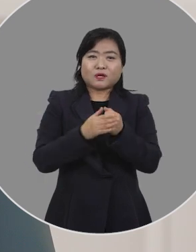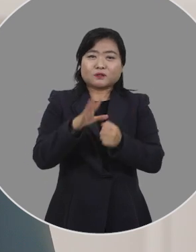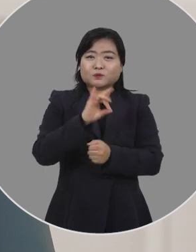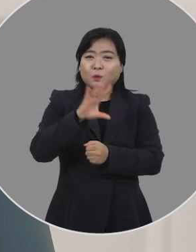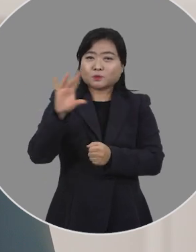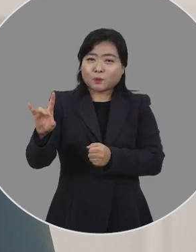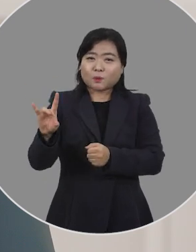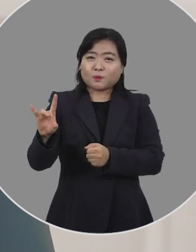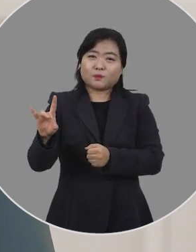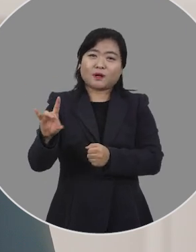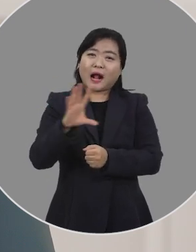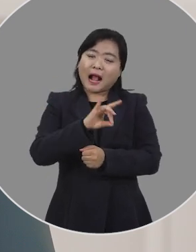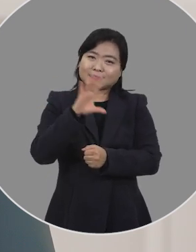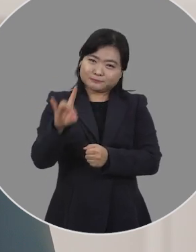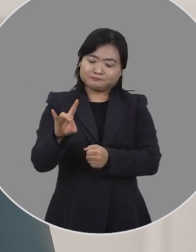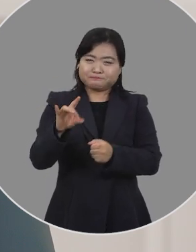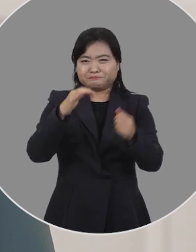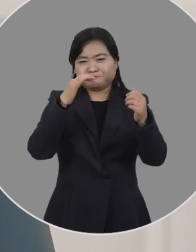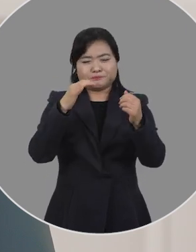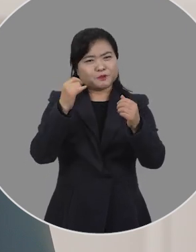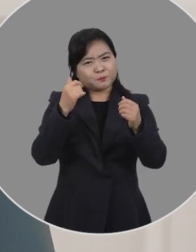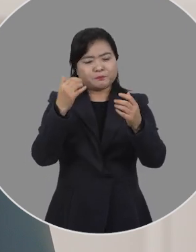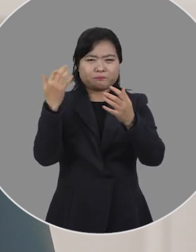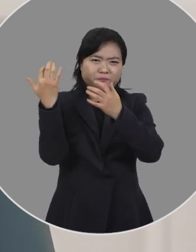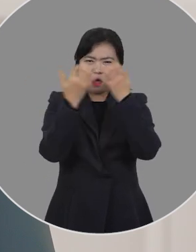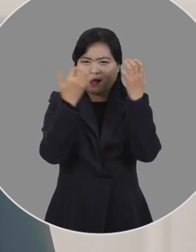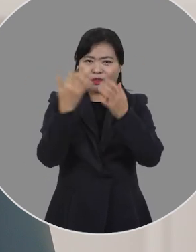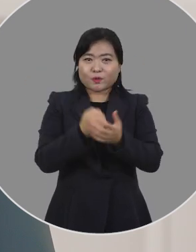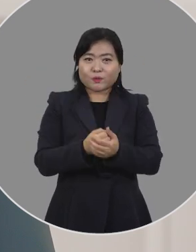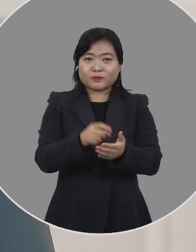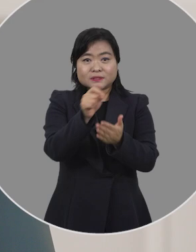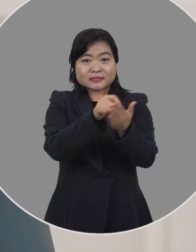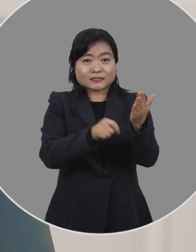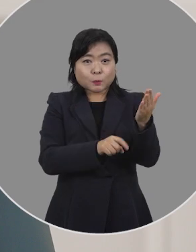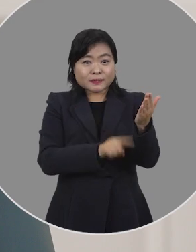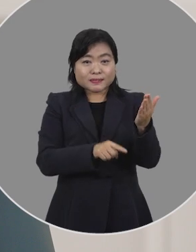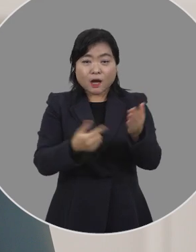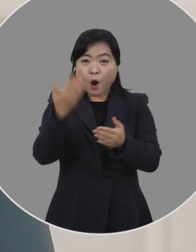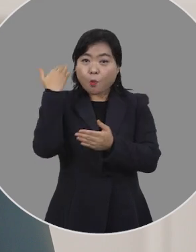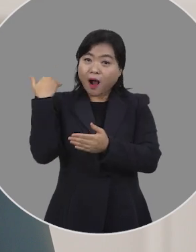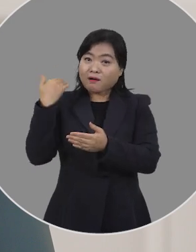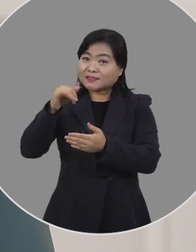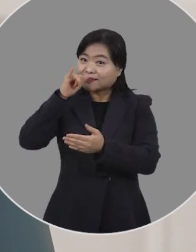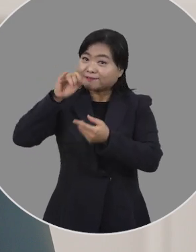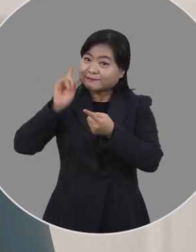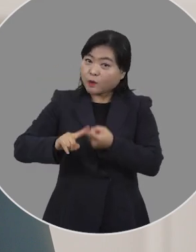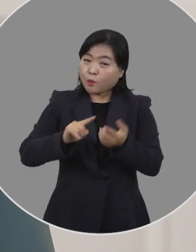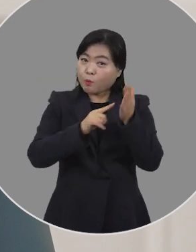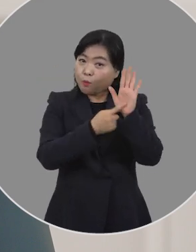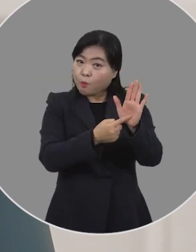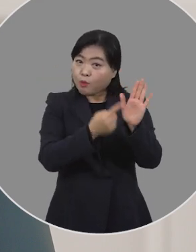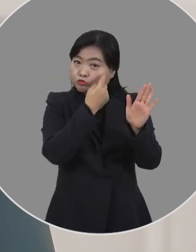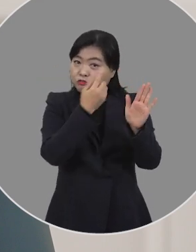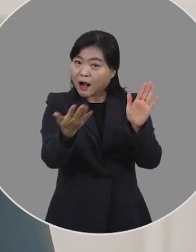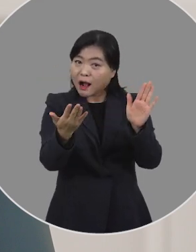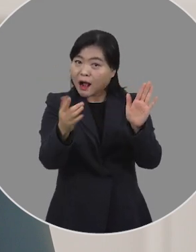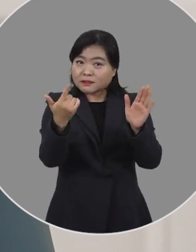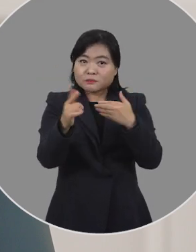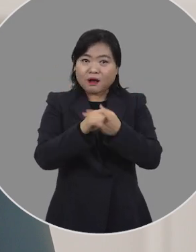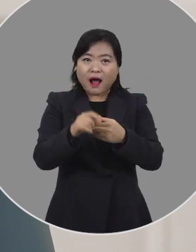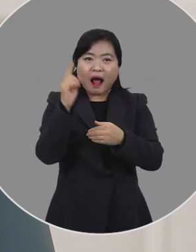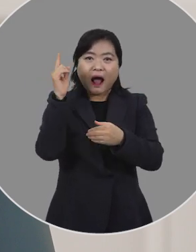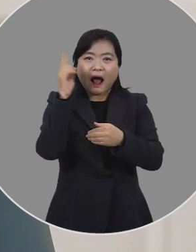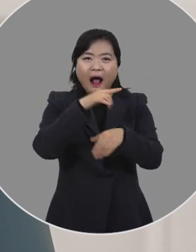종종 가끔 헷갈려요. 이 기록이 과거를 있는 그대로 보여주나 아니면